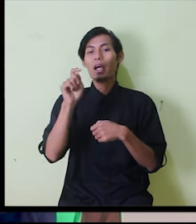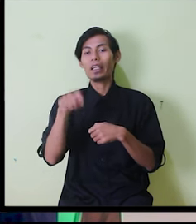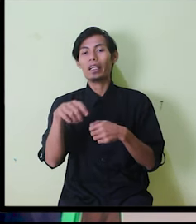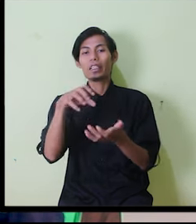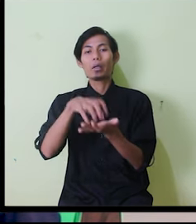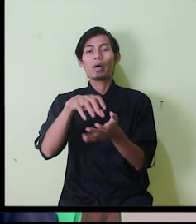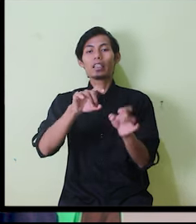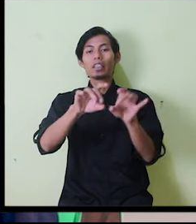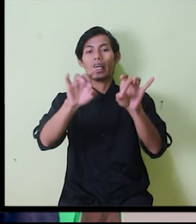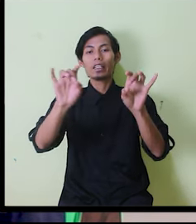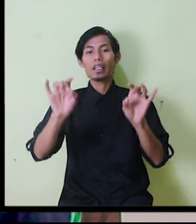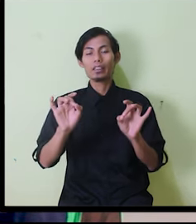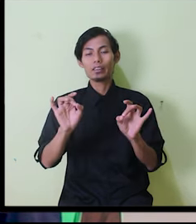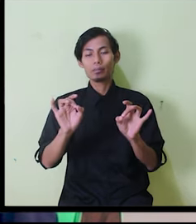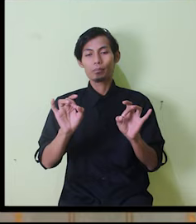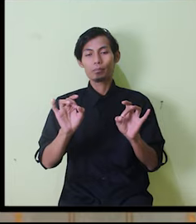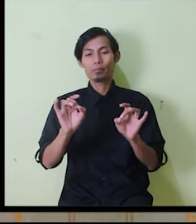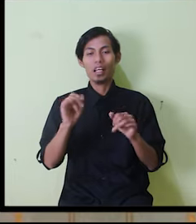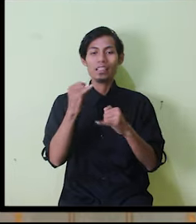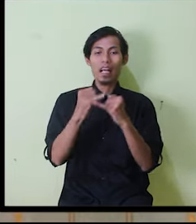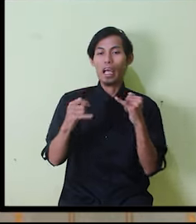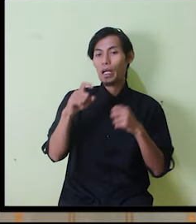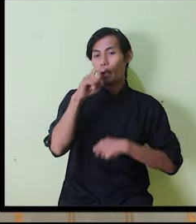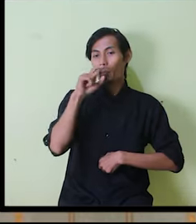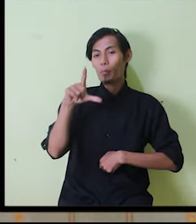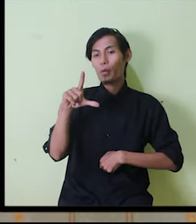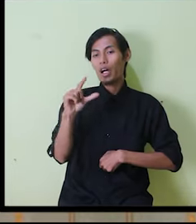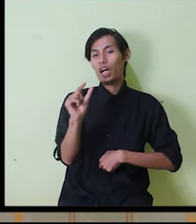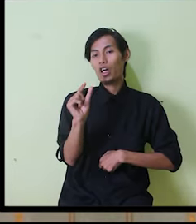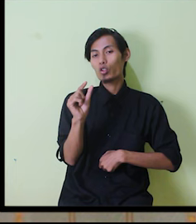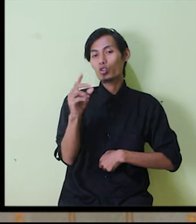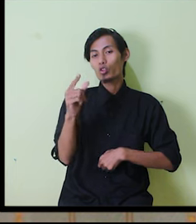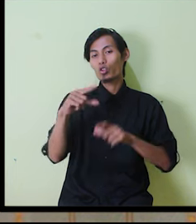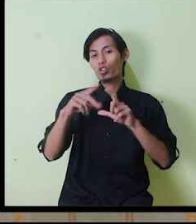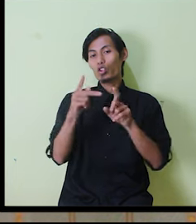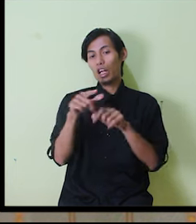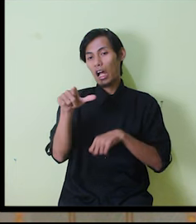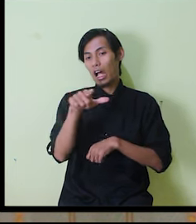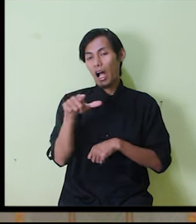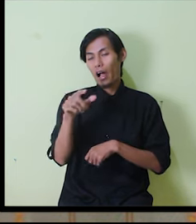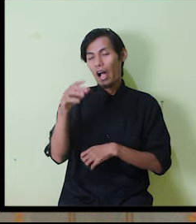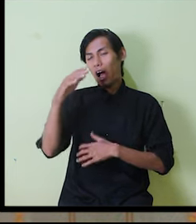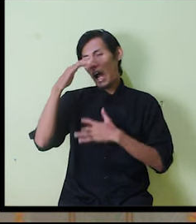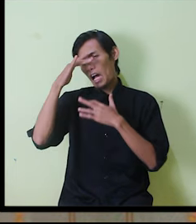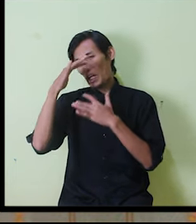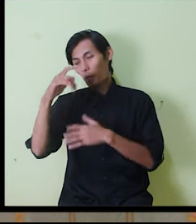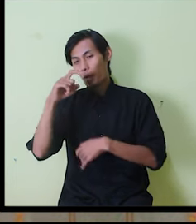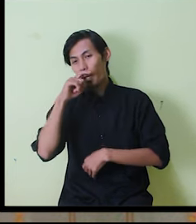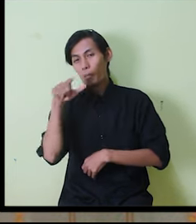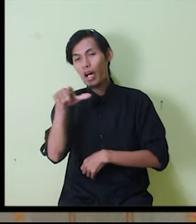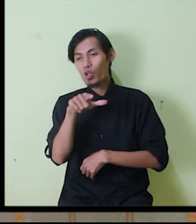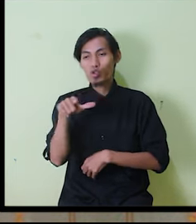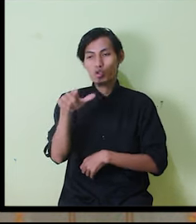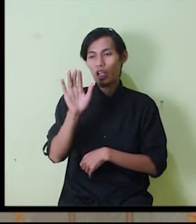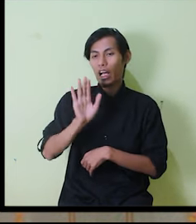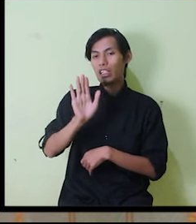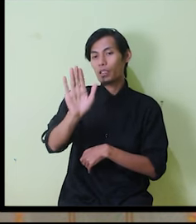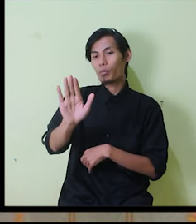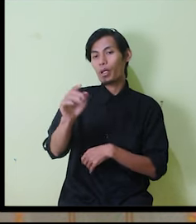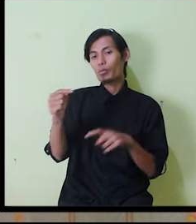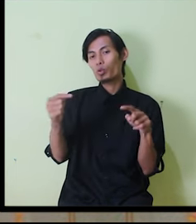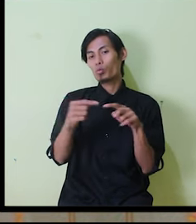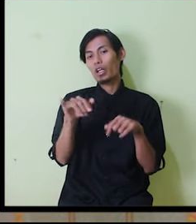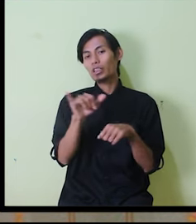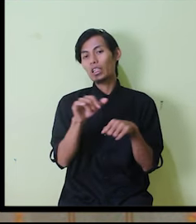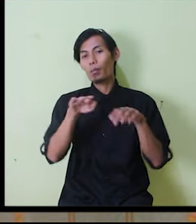gituak Amin iya pak terakhir nih pak lurah eh harapan Pak Lurah ke depan